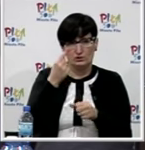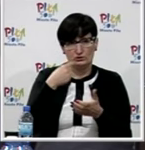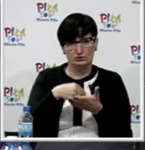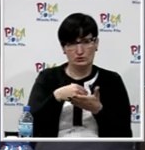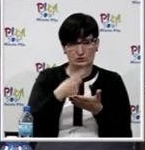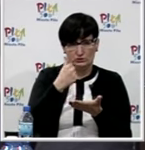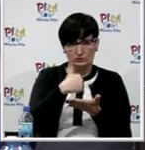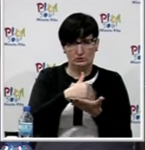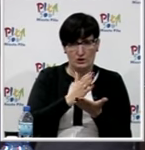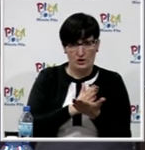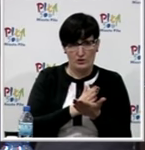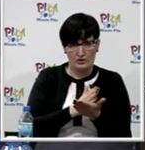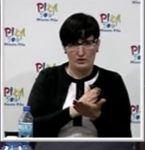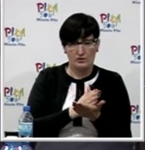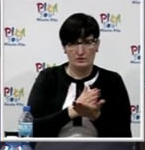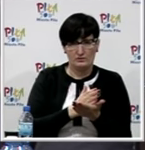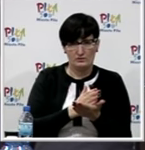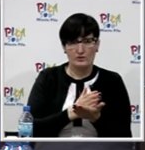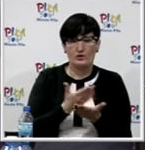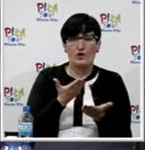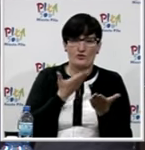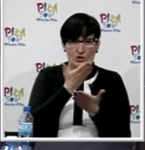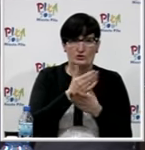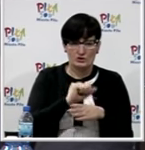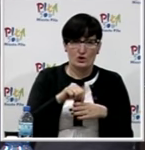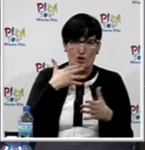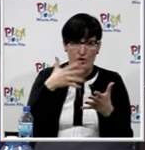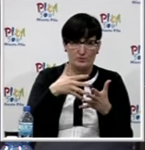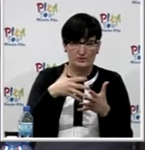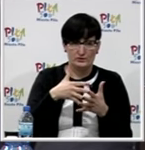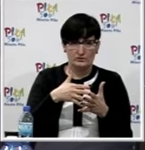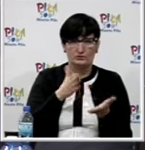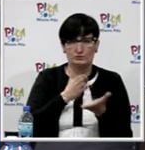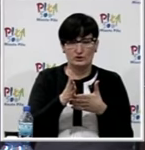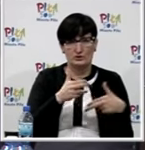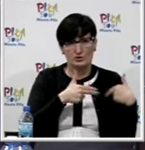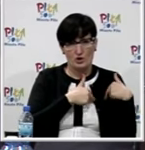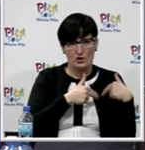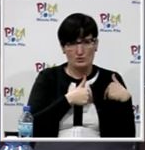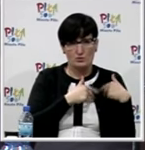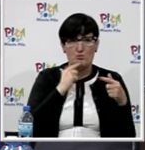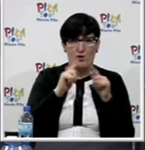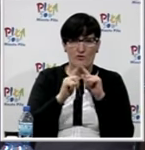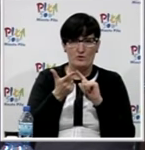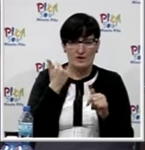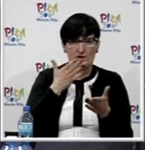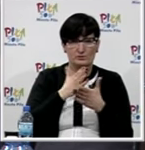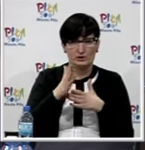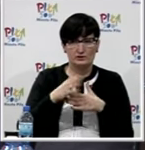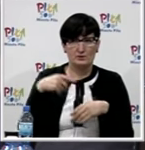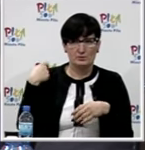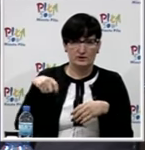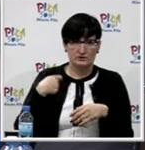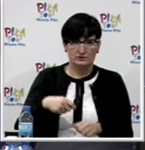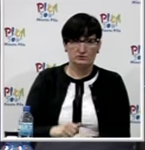dzielone, czy inaczej wnioski opiniowane przez komisję powoływaną przez prezydenta.